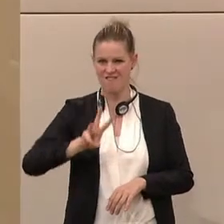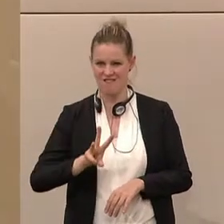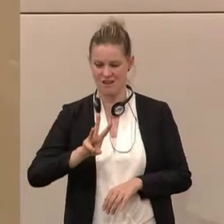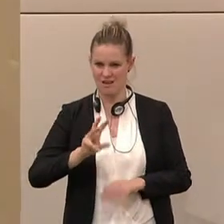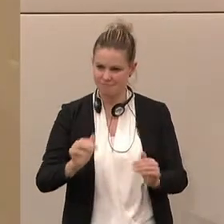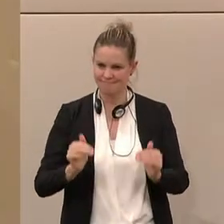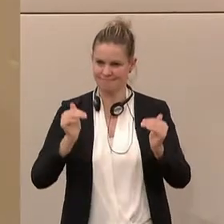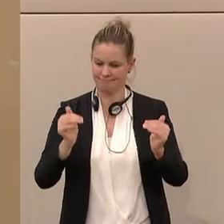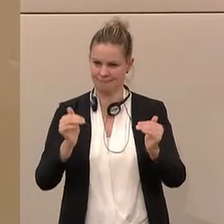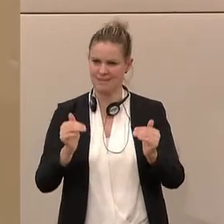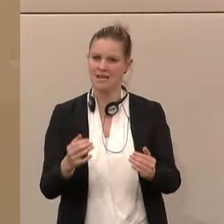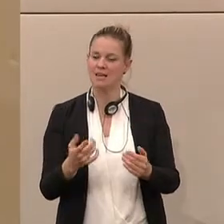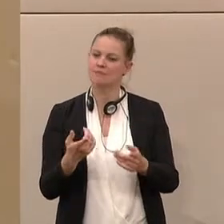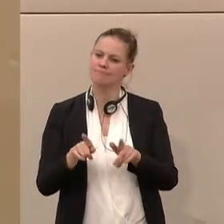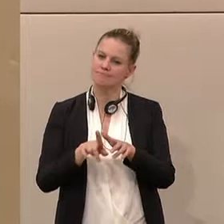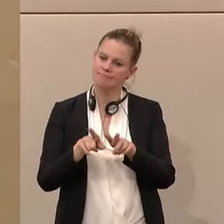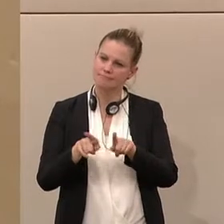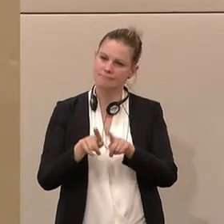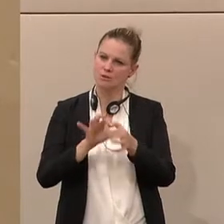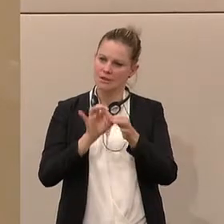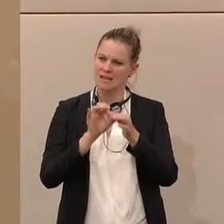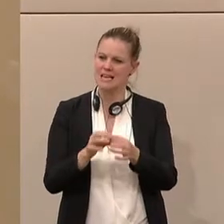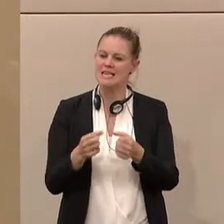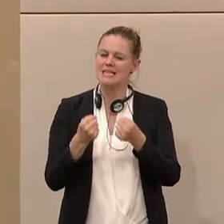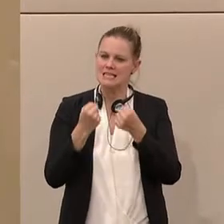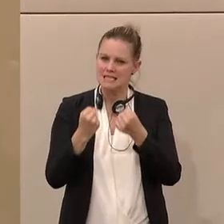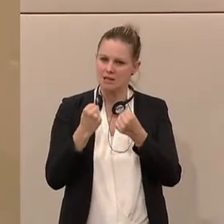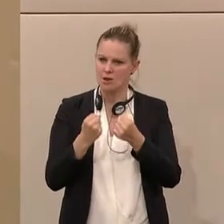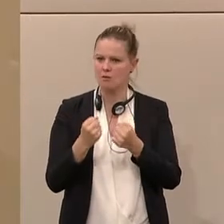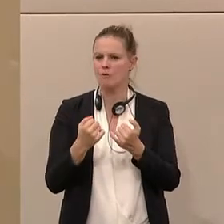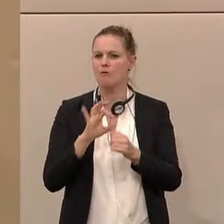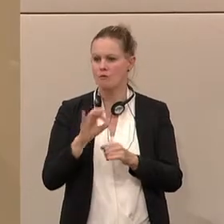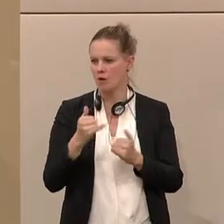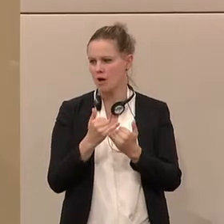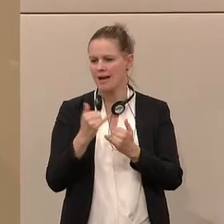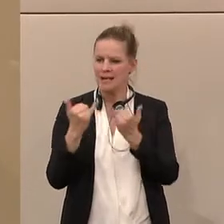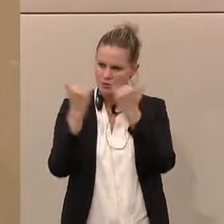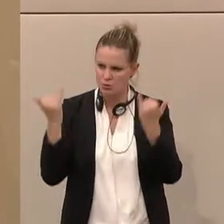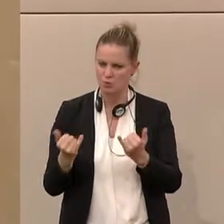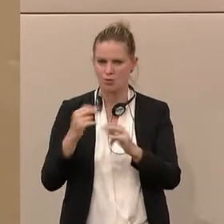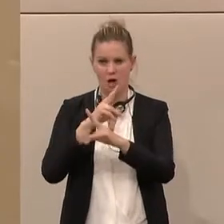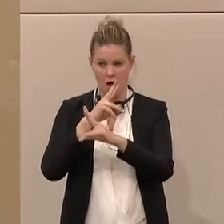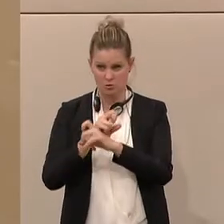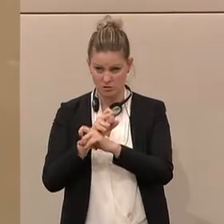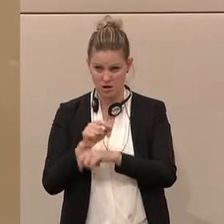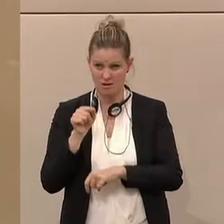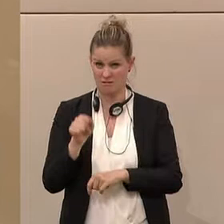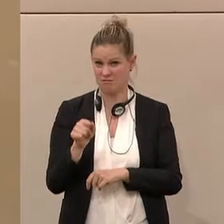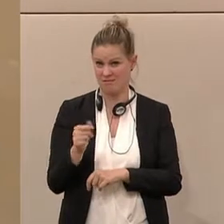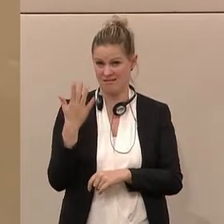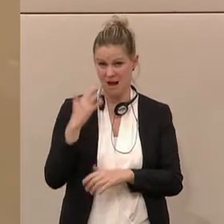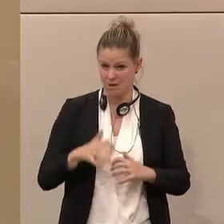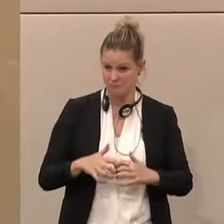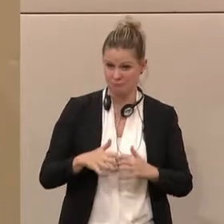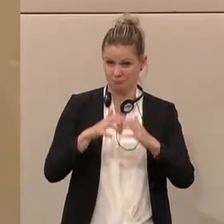die Sicherung der Finanzierung für das IST Austria, eine Einrichtung, die im Moment ihrer Gründung von